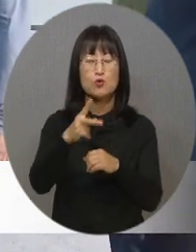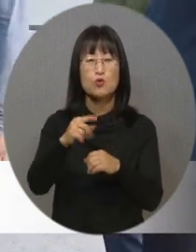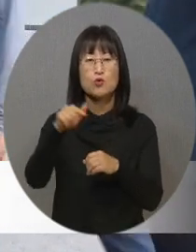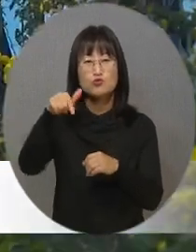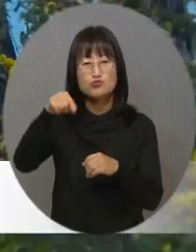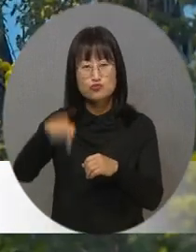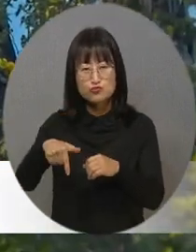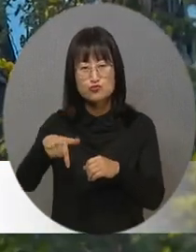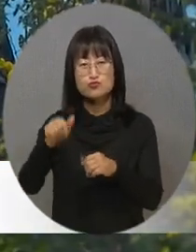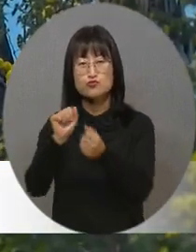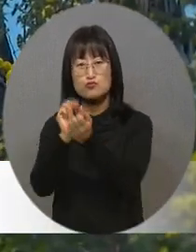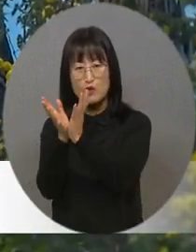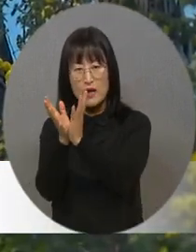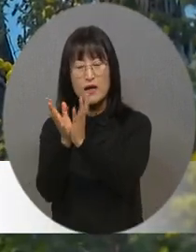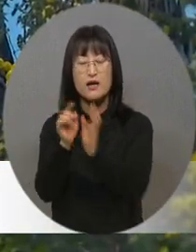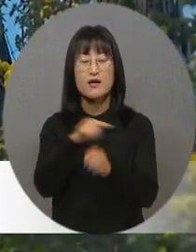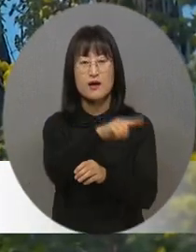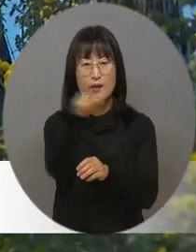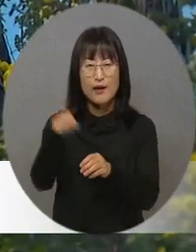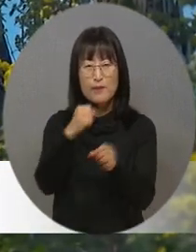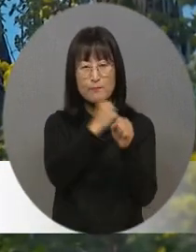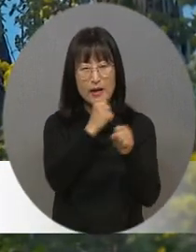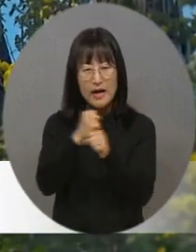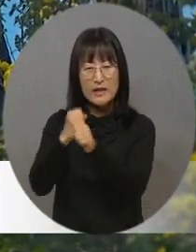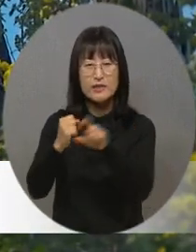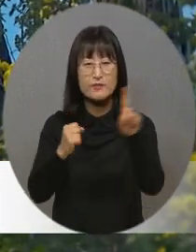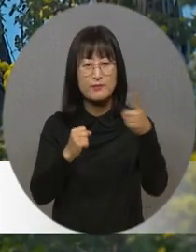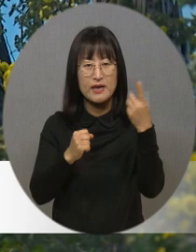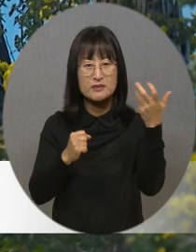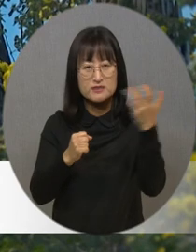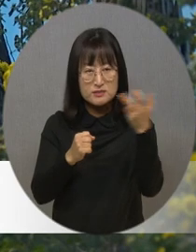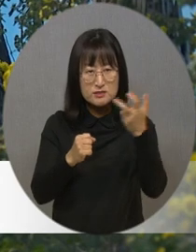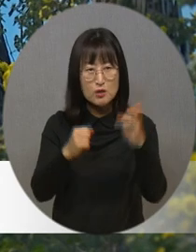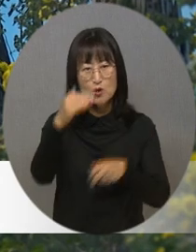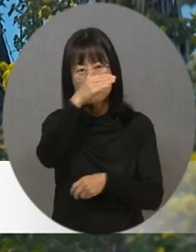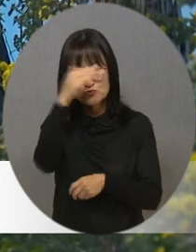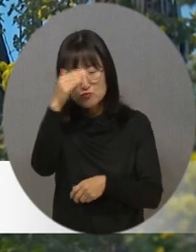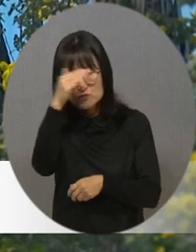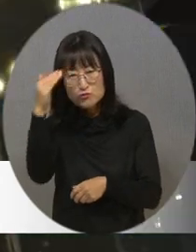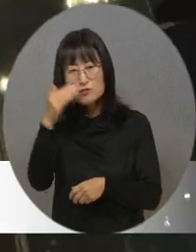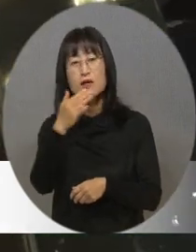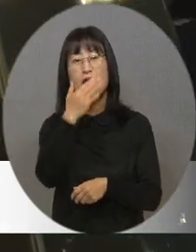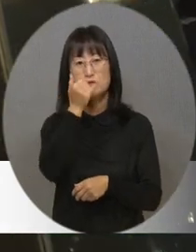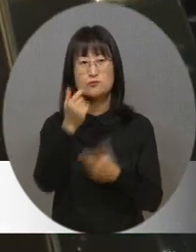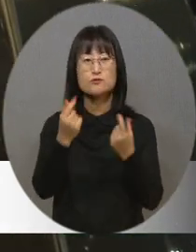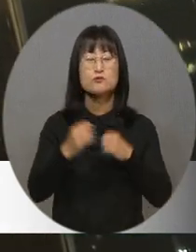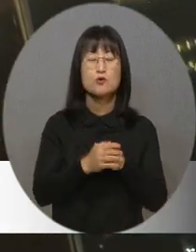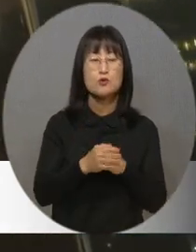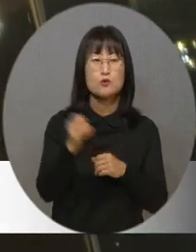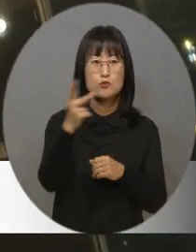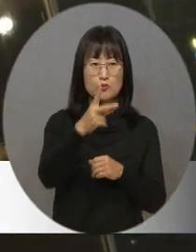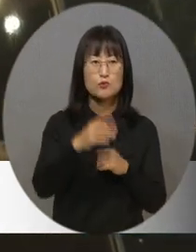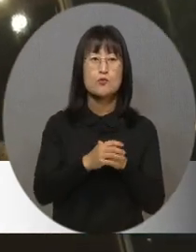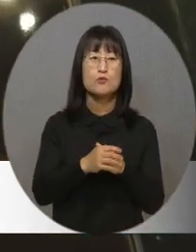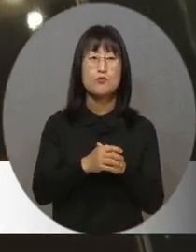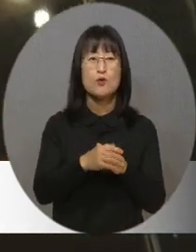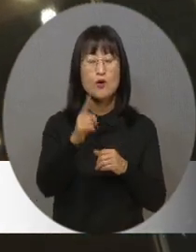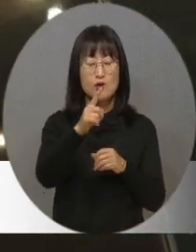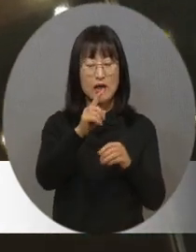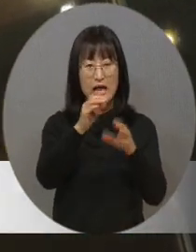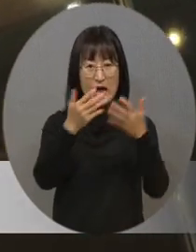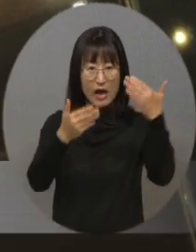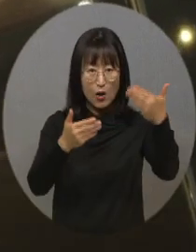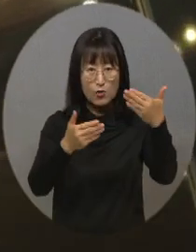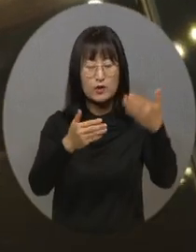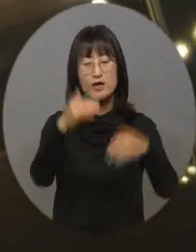출품작 등 170여 점을 한자리에서 감상할 수 있는 국화 분재 전시관과 황금박쥐 전시관 등 9개